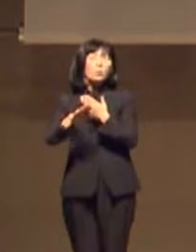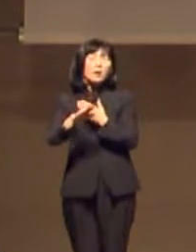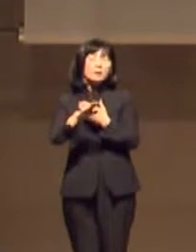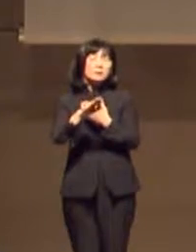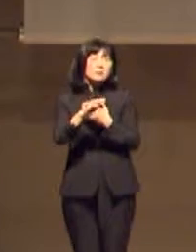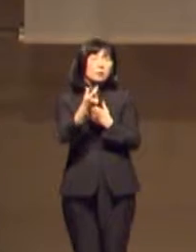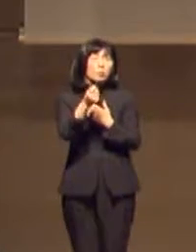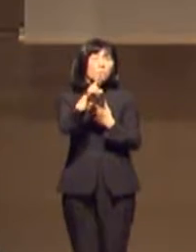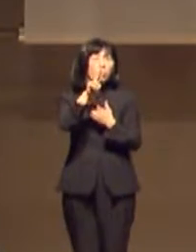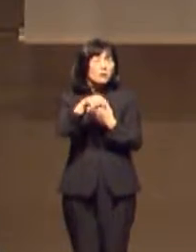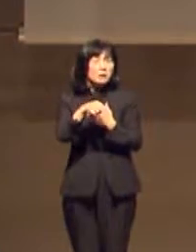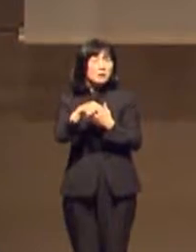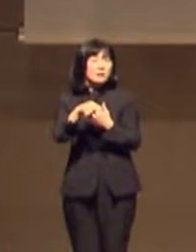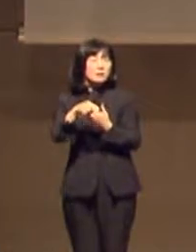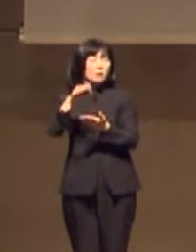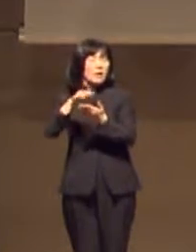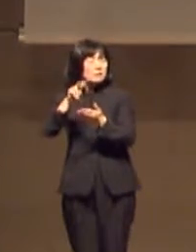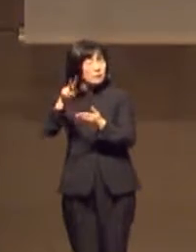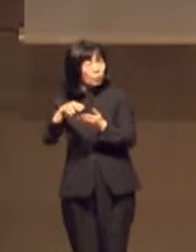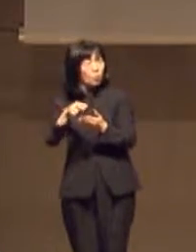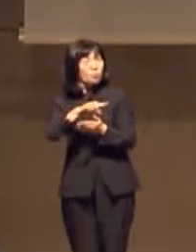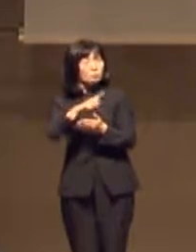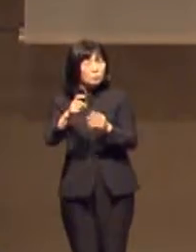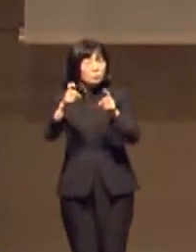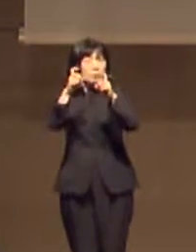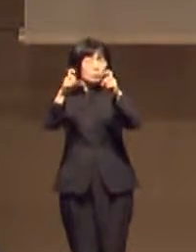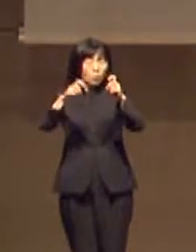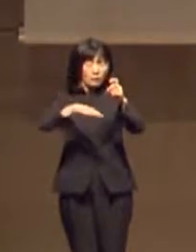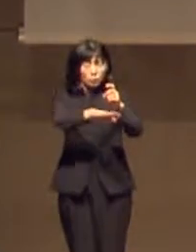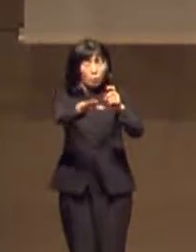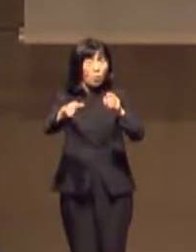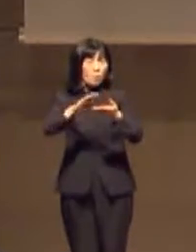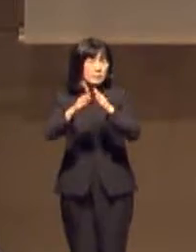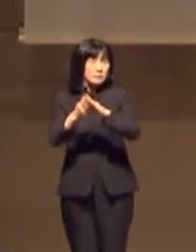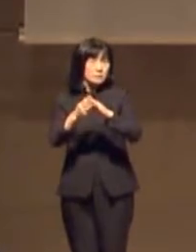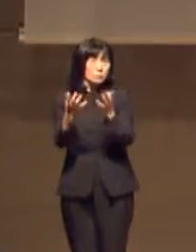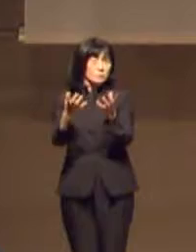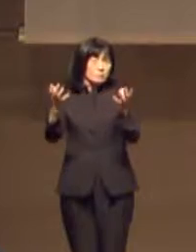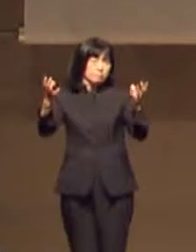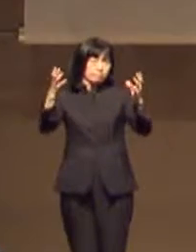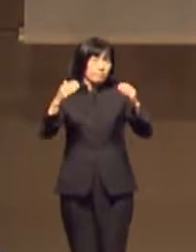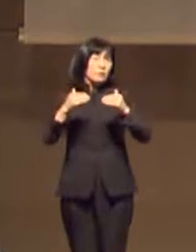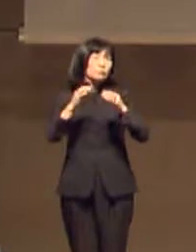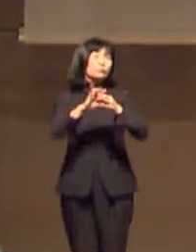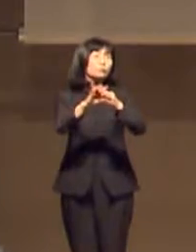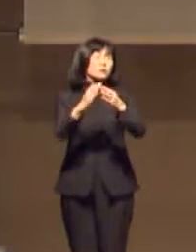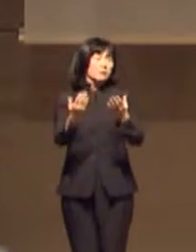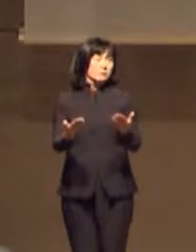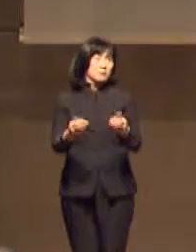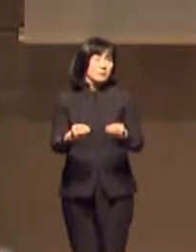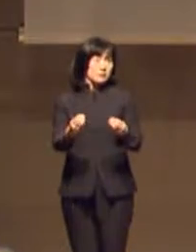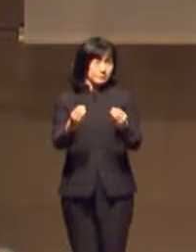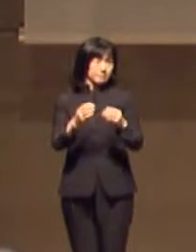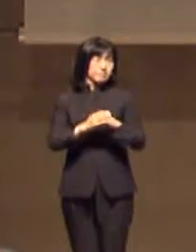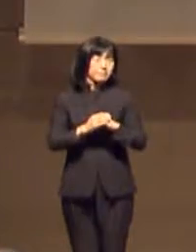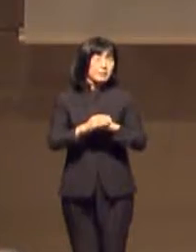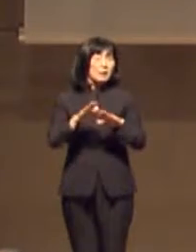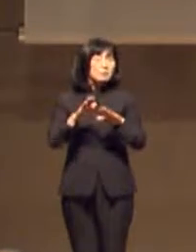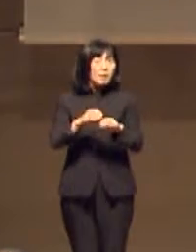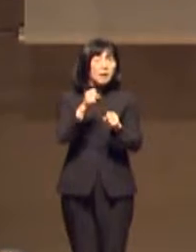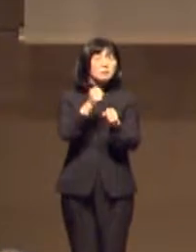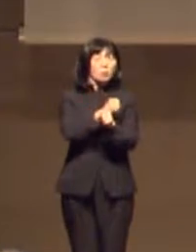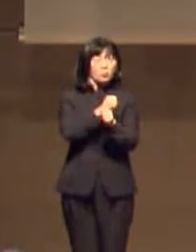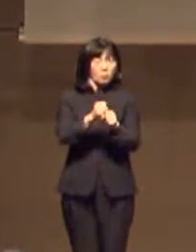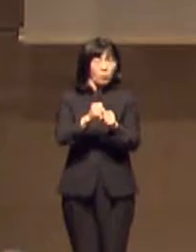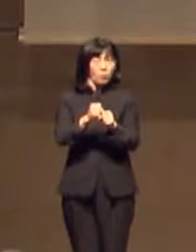浅野市の城下町として栄え、西国一のにぎわいを見せております。広島は工業、商業が盛ん